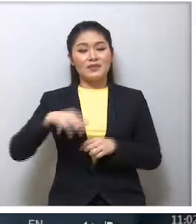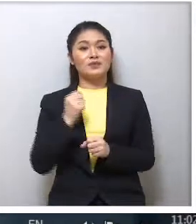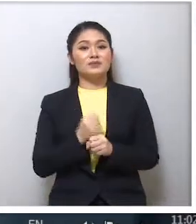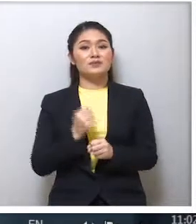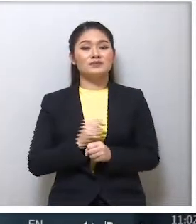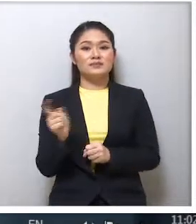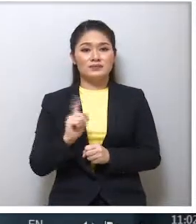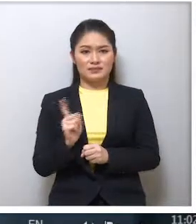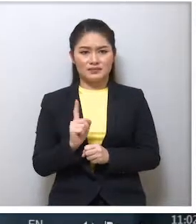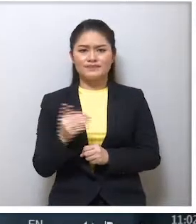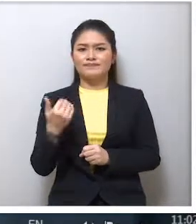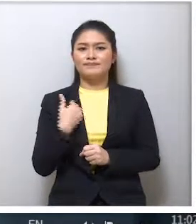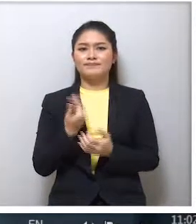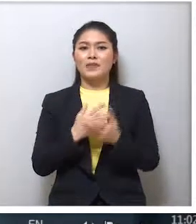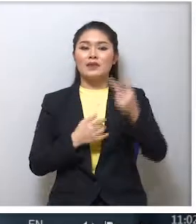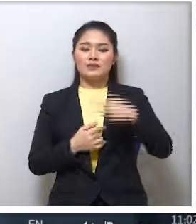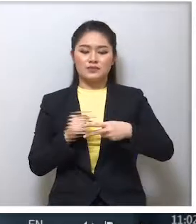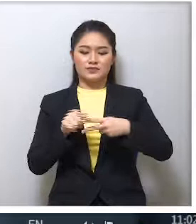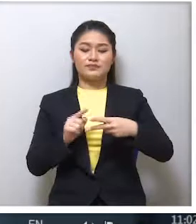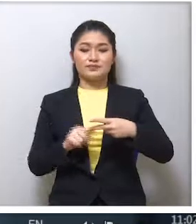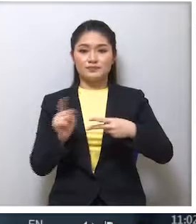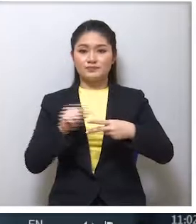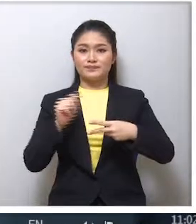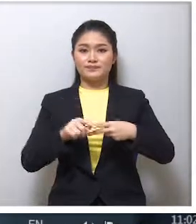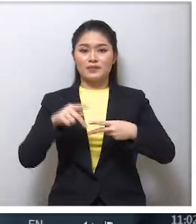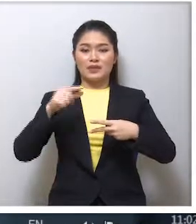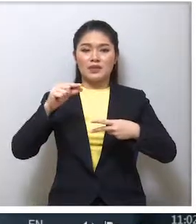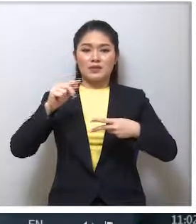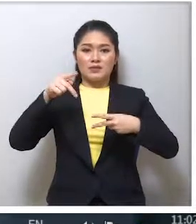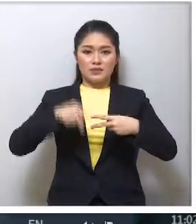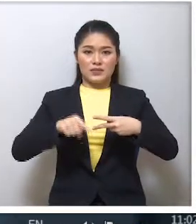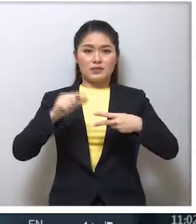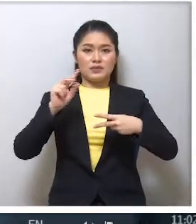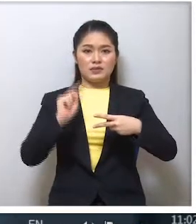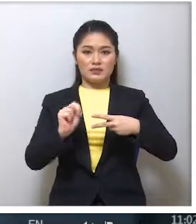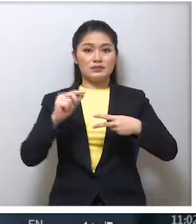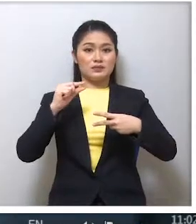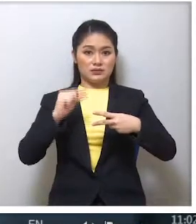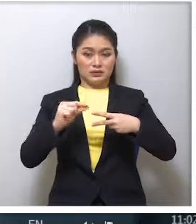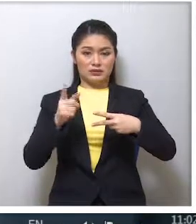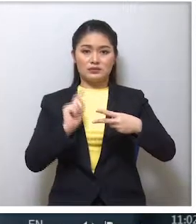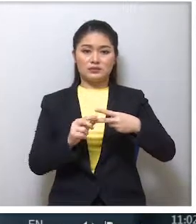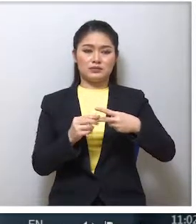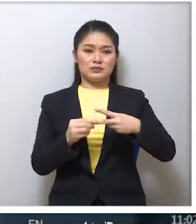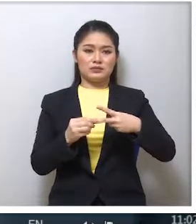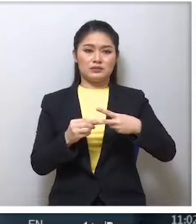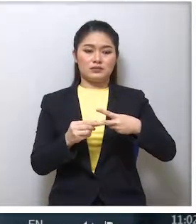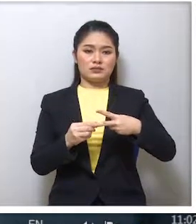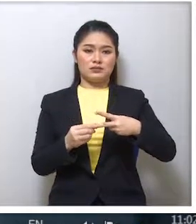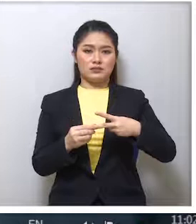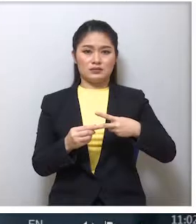บมันมี2ช้อยให้เลือกนะครับระหว่าง PNG กับกลุ่มไฟ